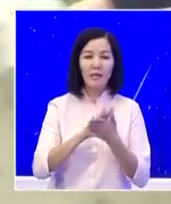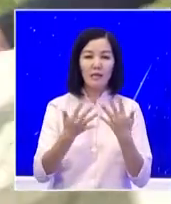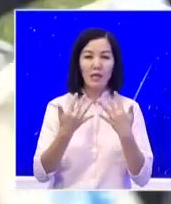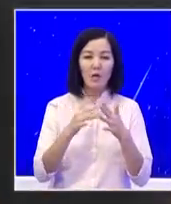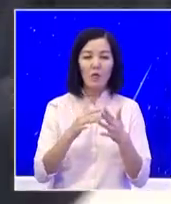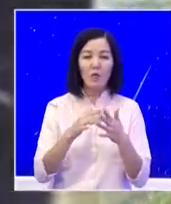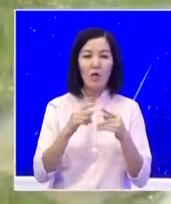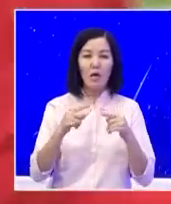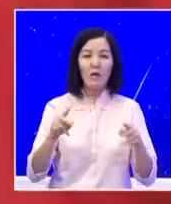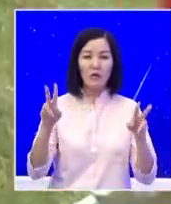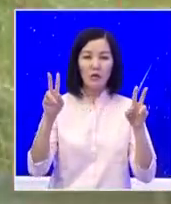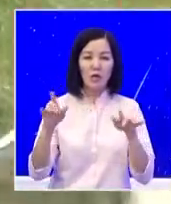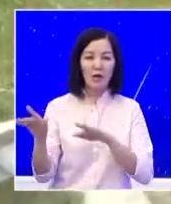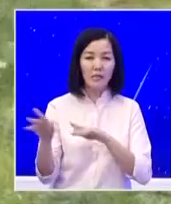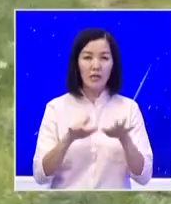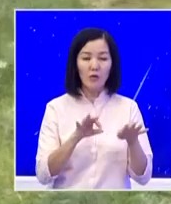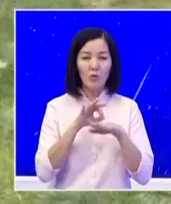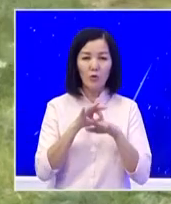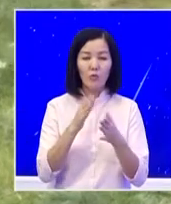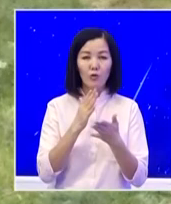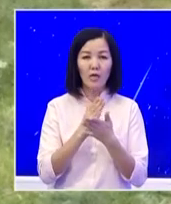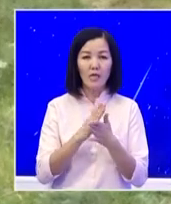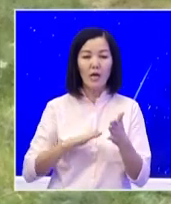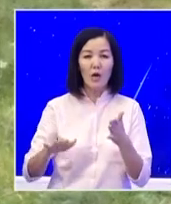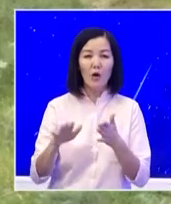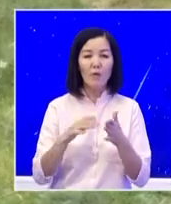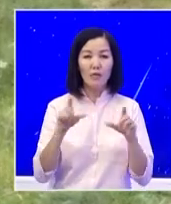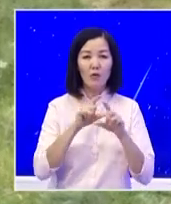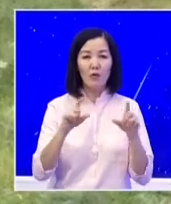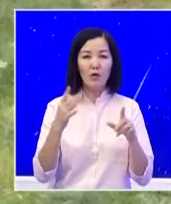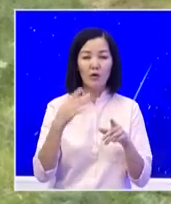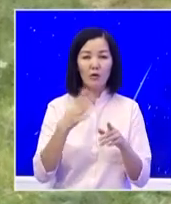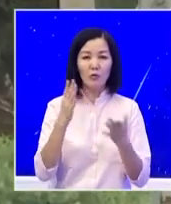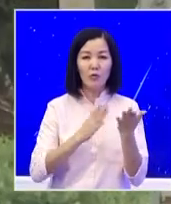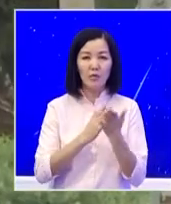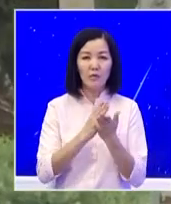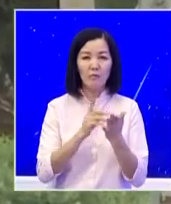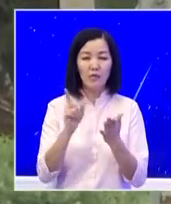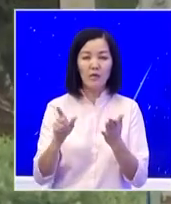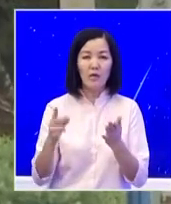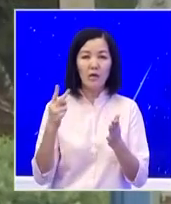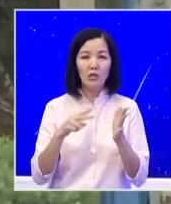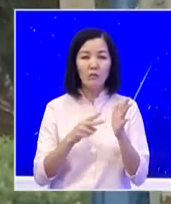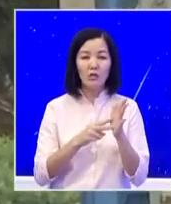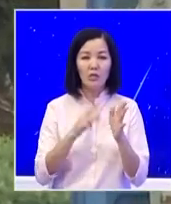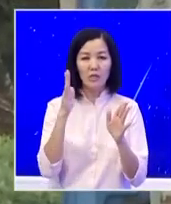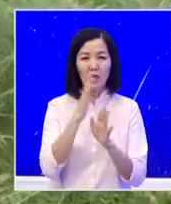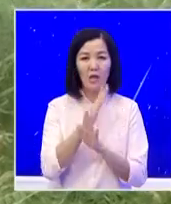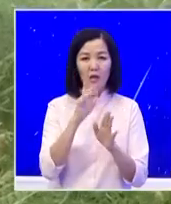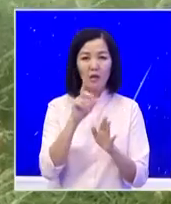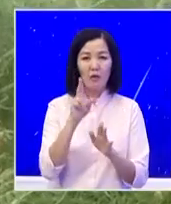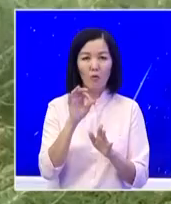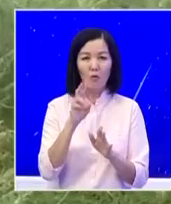жағажай сынды арнаулы акциялары да бар. Жалпы бұл аумақтық органда 44 қызметкер бар, оның 27-сі эколог.